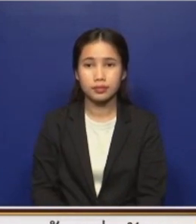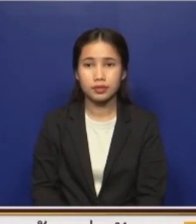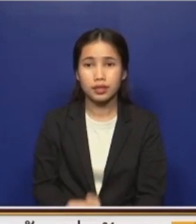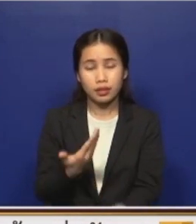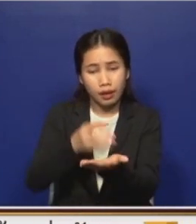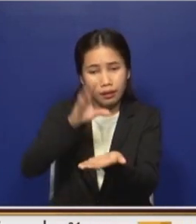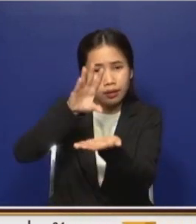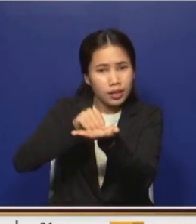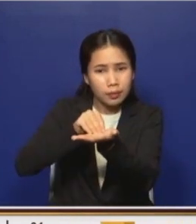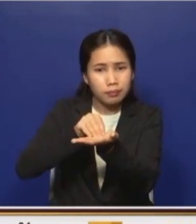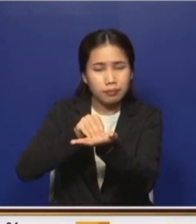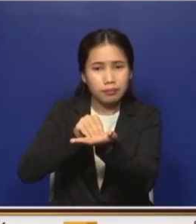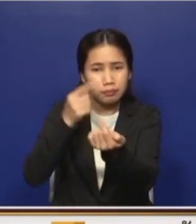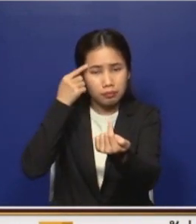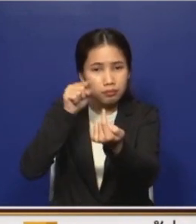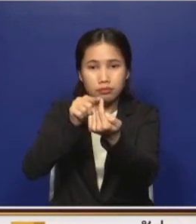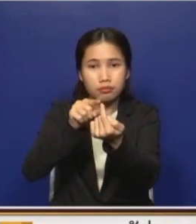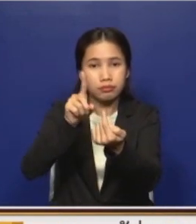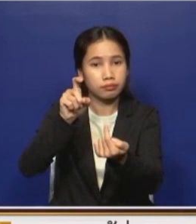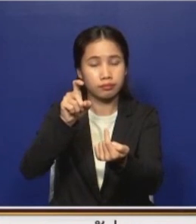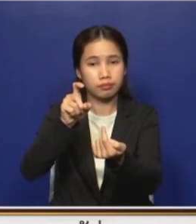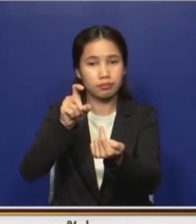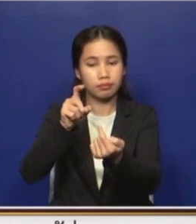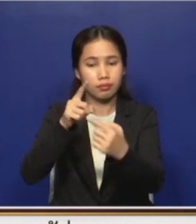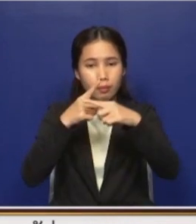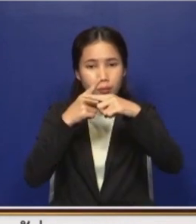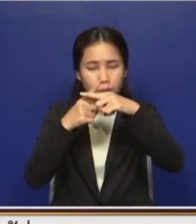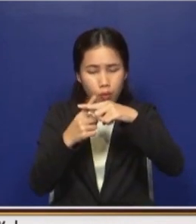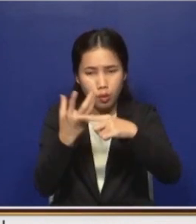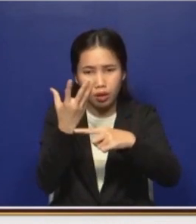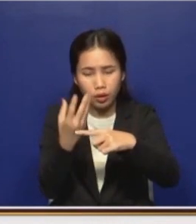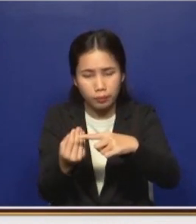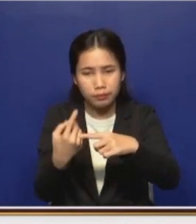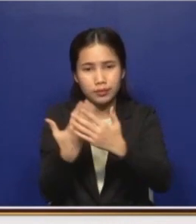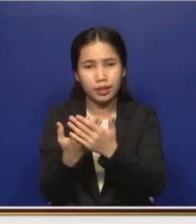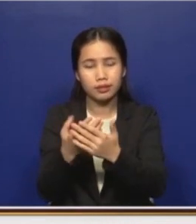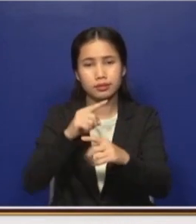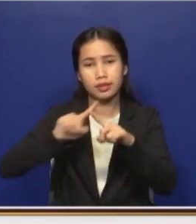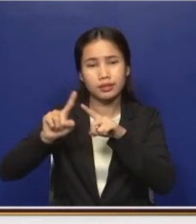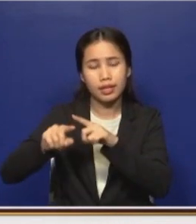หนี้นะฮะเป็นงบขาดดุลถึง 800,000 กว่าล้านฮะ